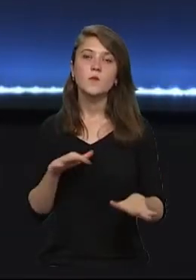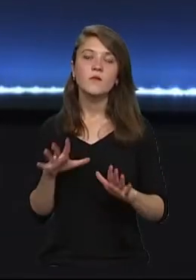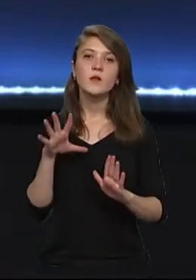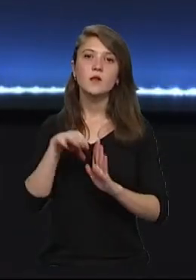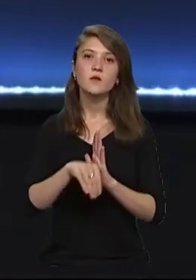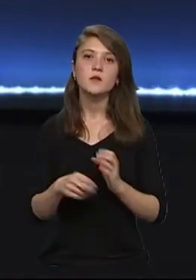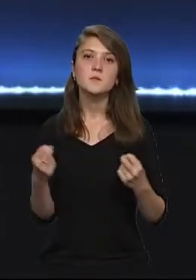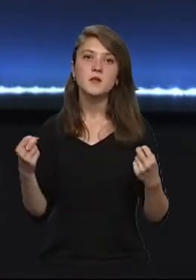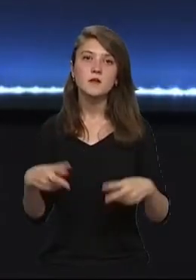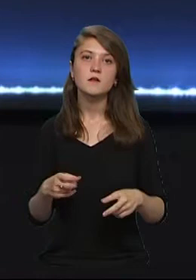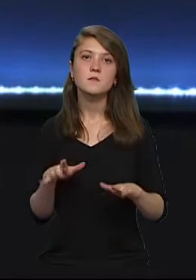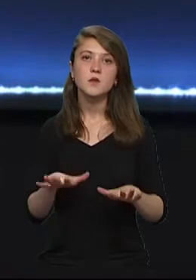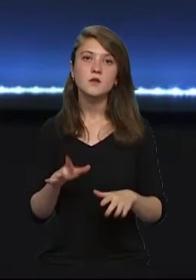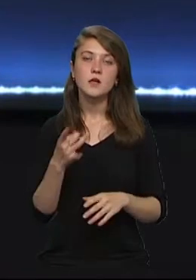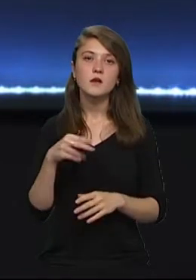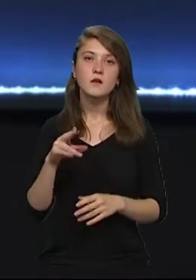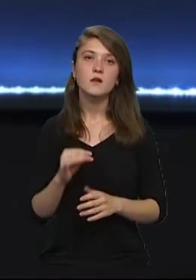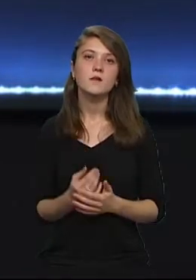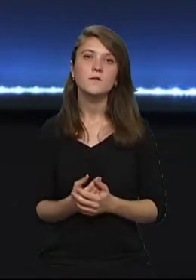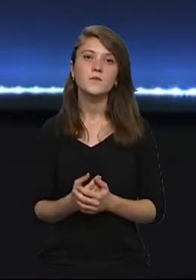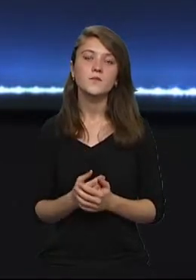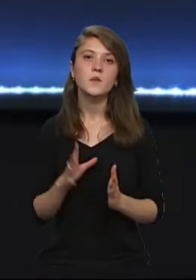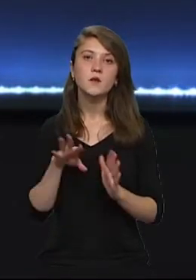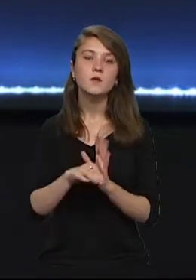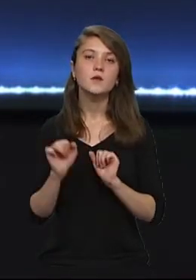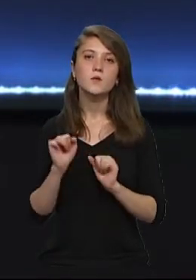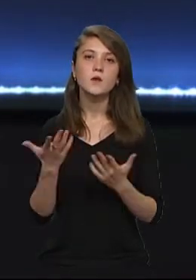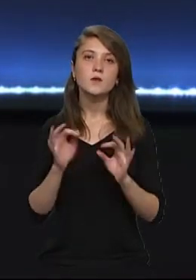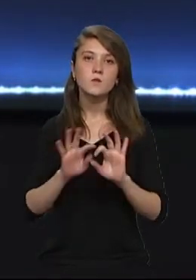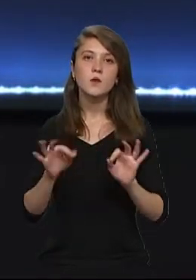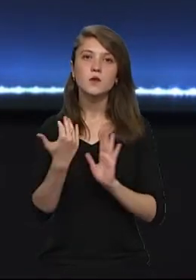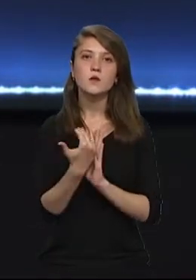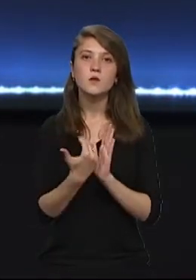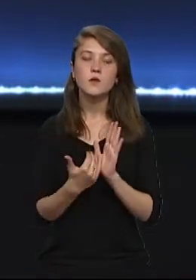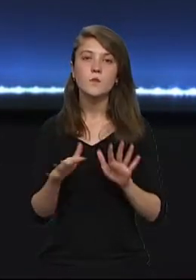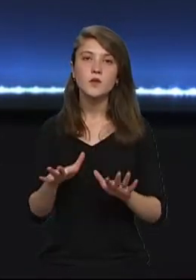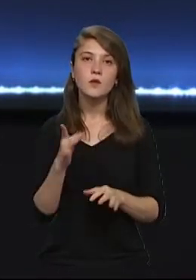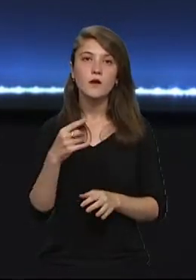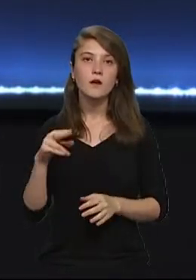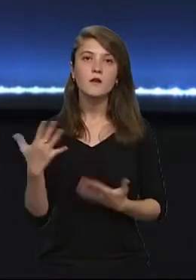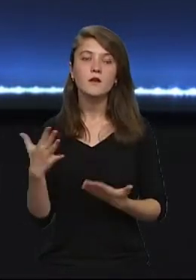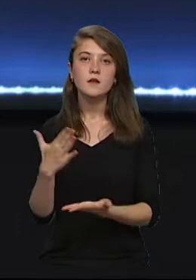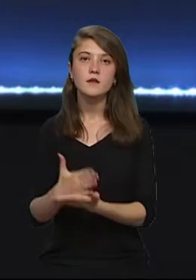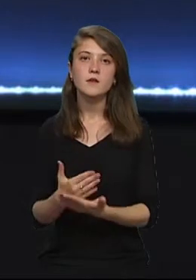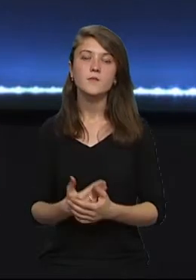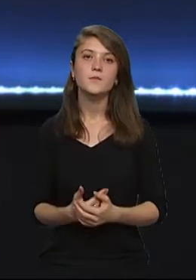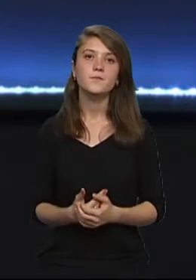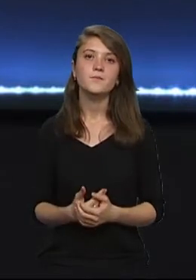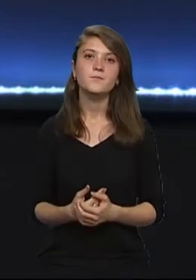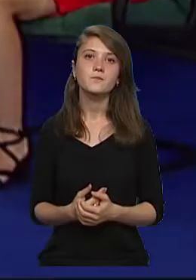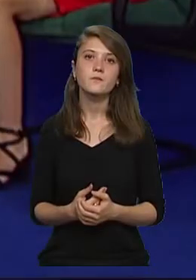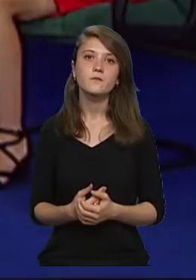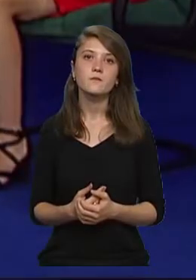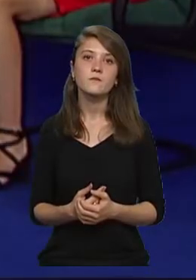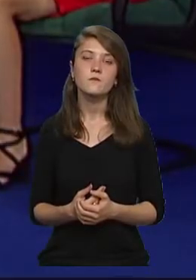залучені спеціалісти з міської ради, залучені заступники, які розповідають структуру міської ради, де воно знаходиться все, тому що